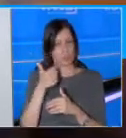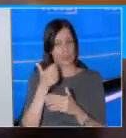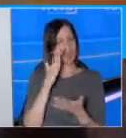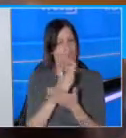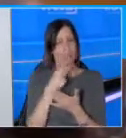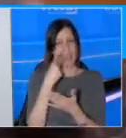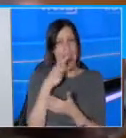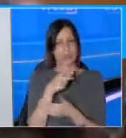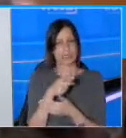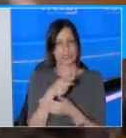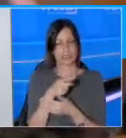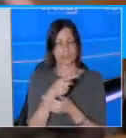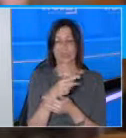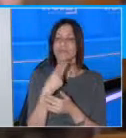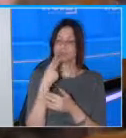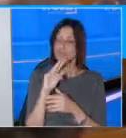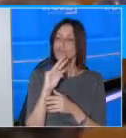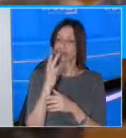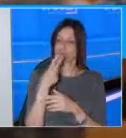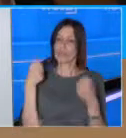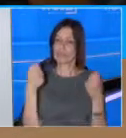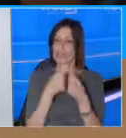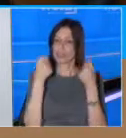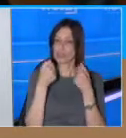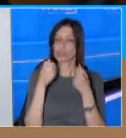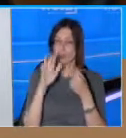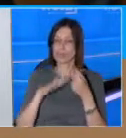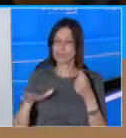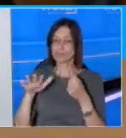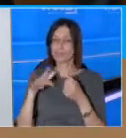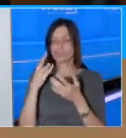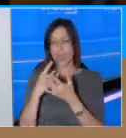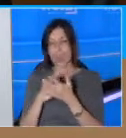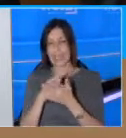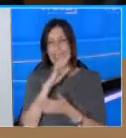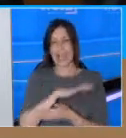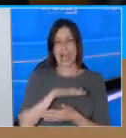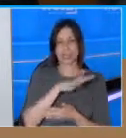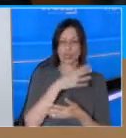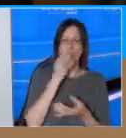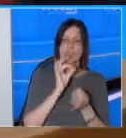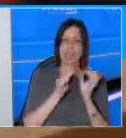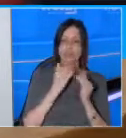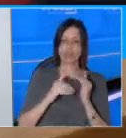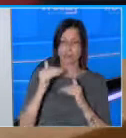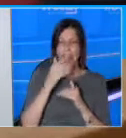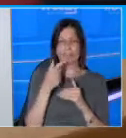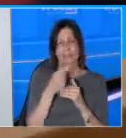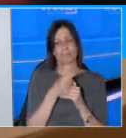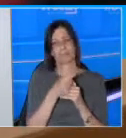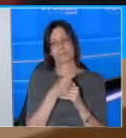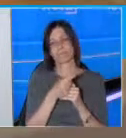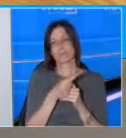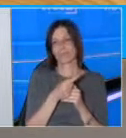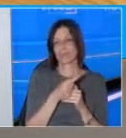את זה גם. אבל בהחלט אנחנו רואים שוב את ההתנגשות הזו בין הרשות המחוקקת לרשות השופטת. נתאל בנדל,